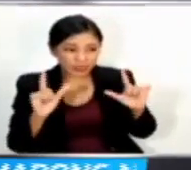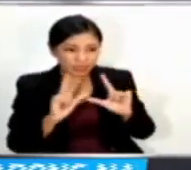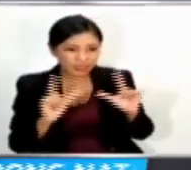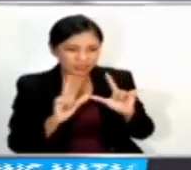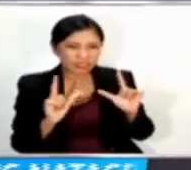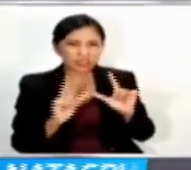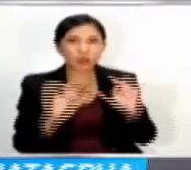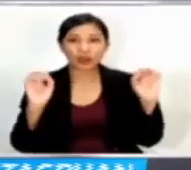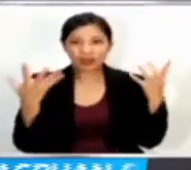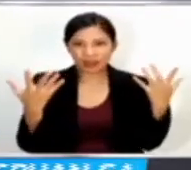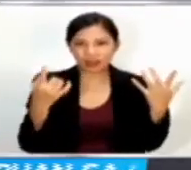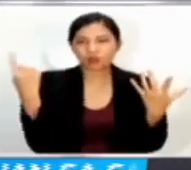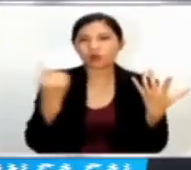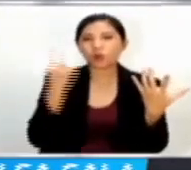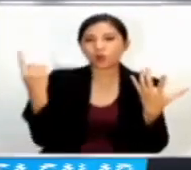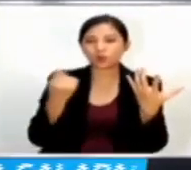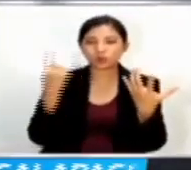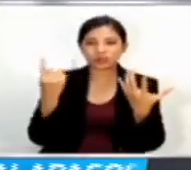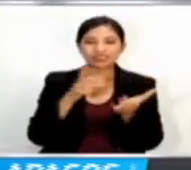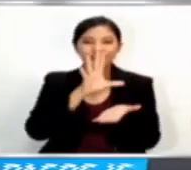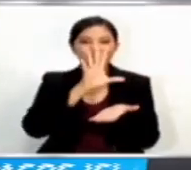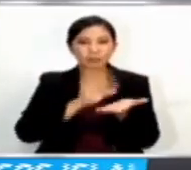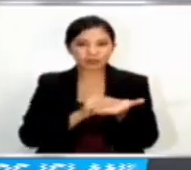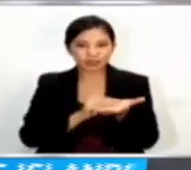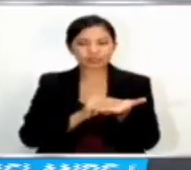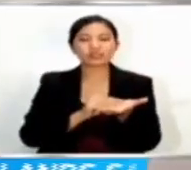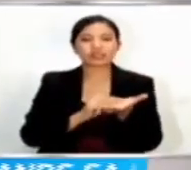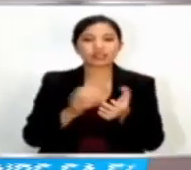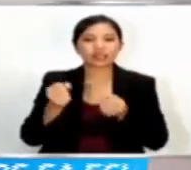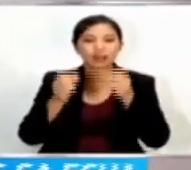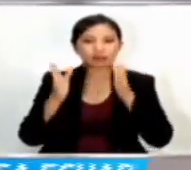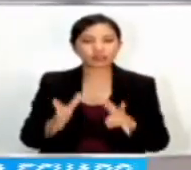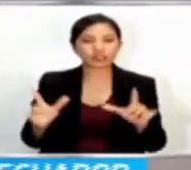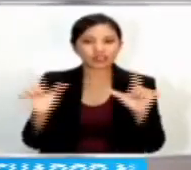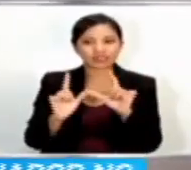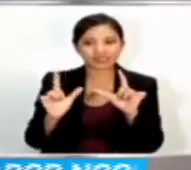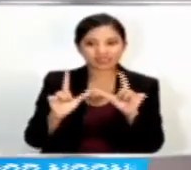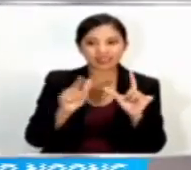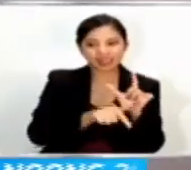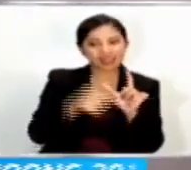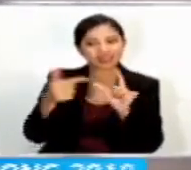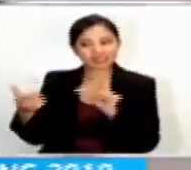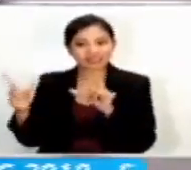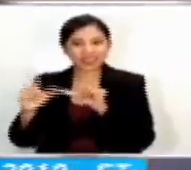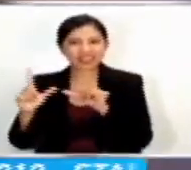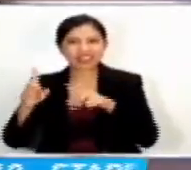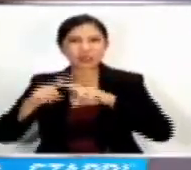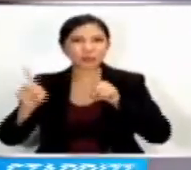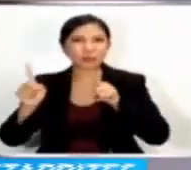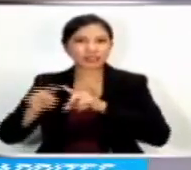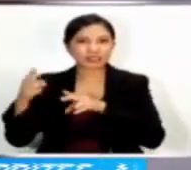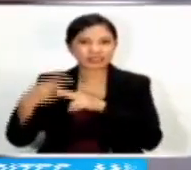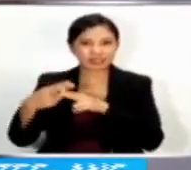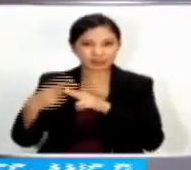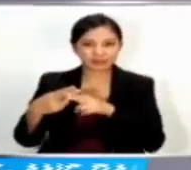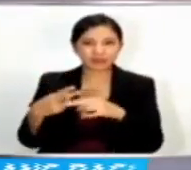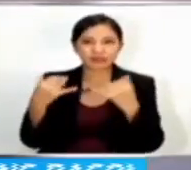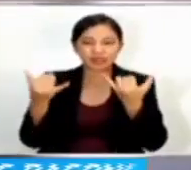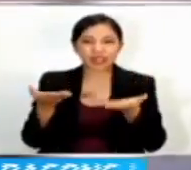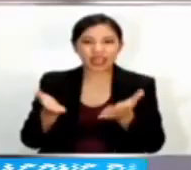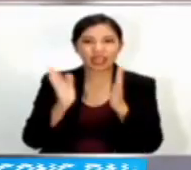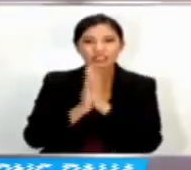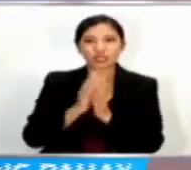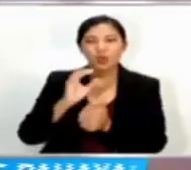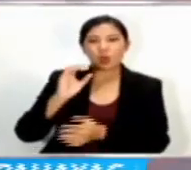license at isa pang lisensya na may ibang pangalan. Kaya't ang kanyang hiningi, ang ORCR o rehistro ng